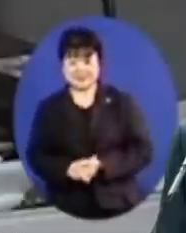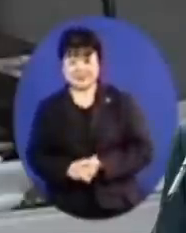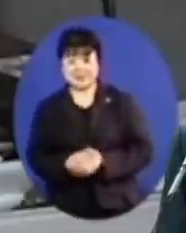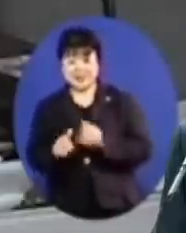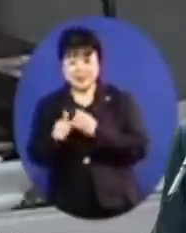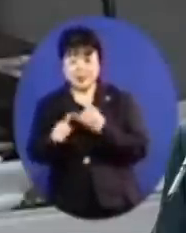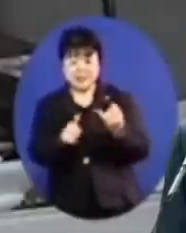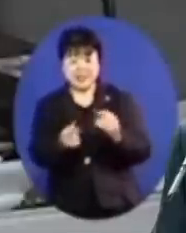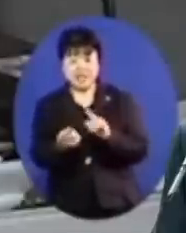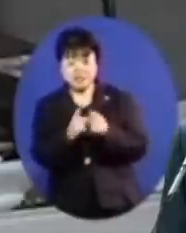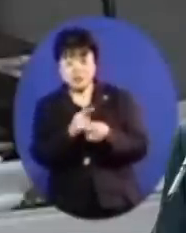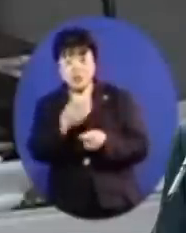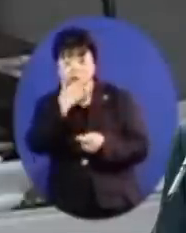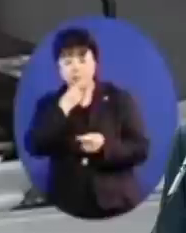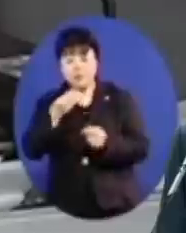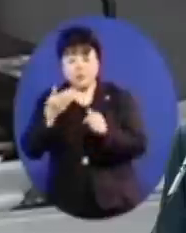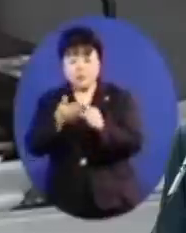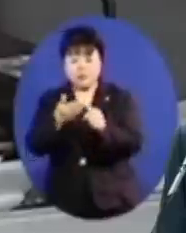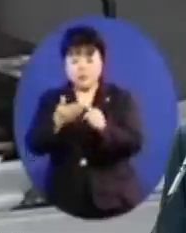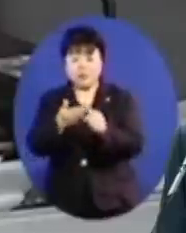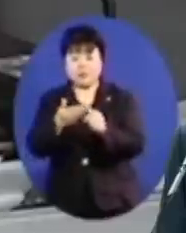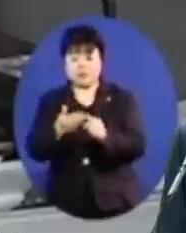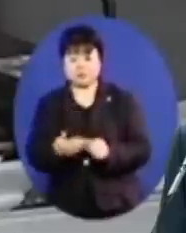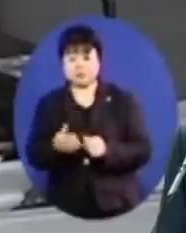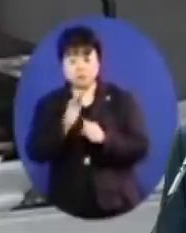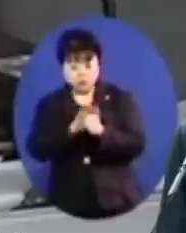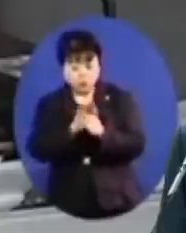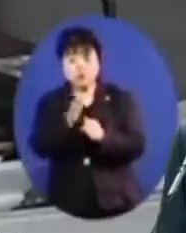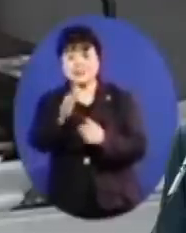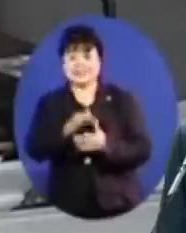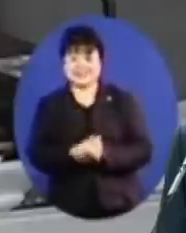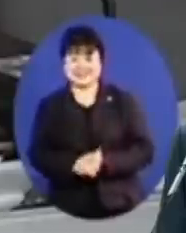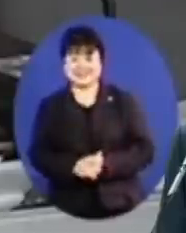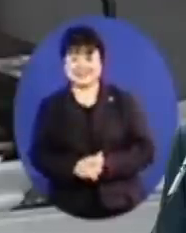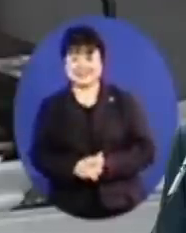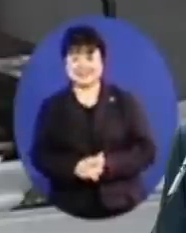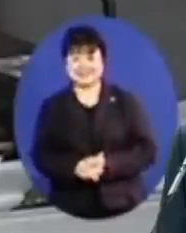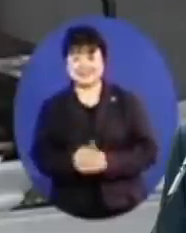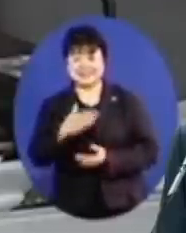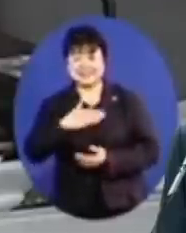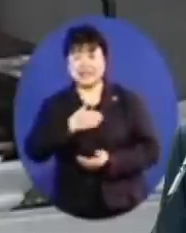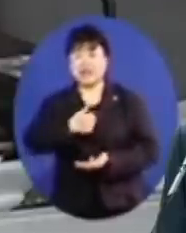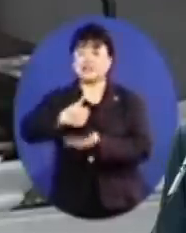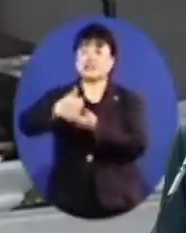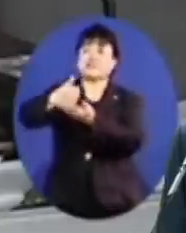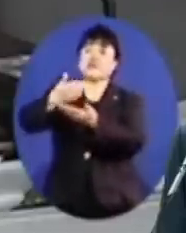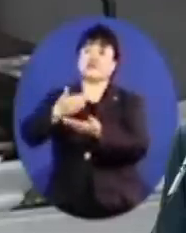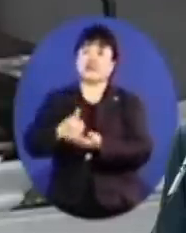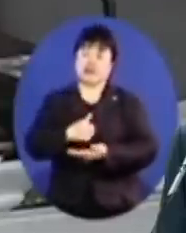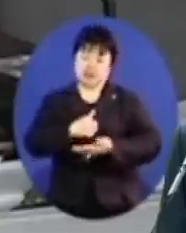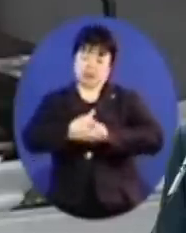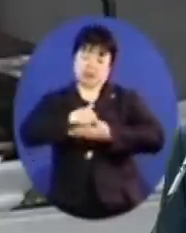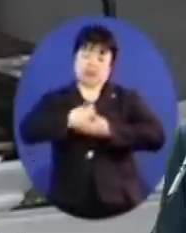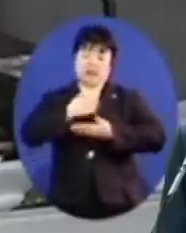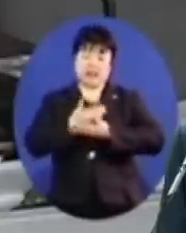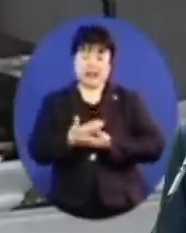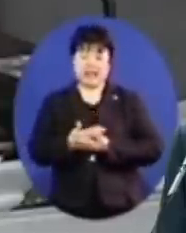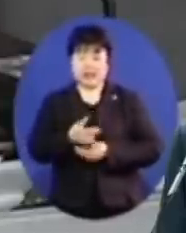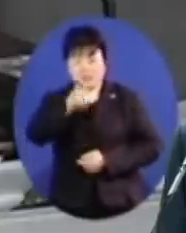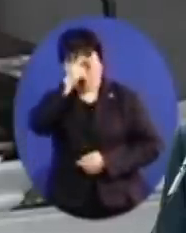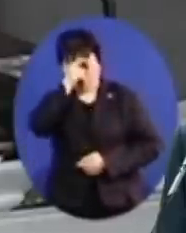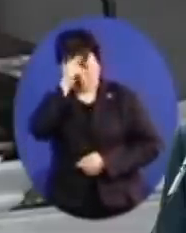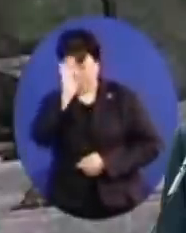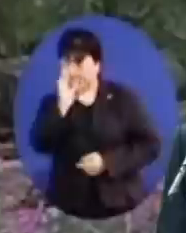남편도 아내가 행복하게 인생을 살도록 협조를 해줘야 되는 것입니다. 나를 섬기라고 하고 내 중심으로 내 고집으로 살아서는 안